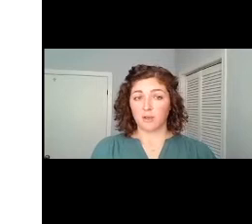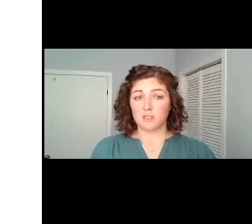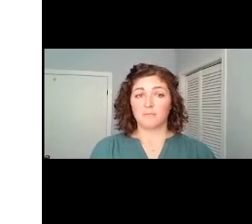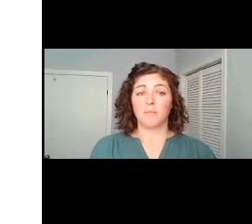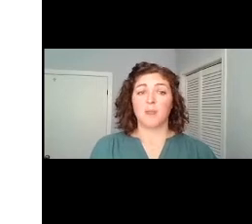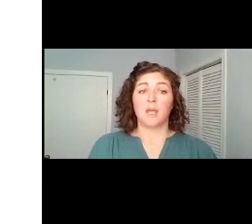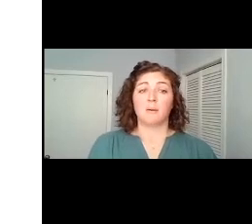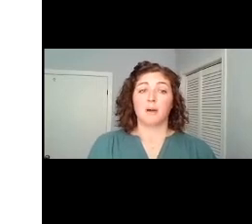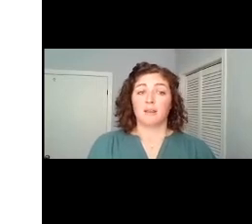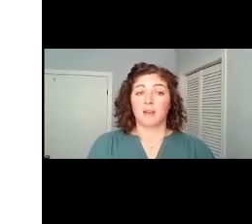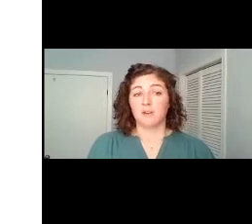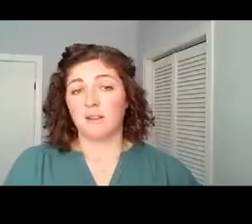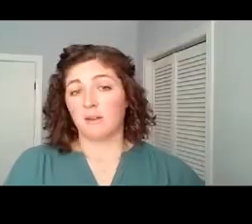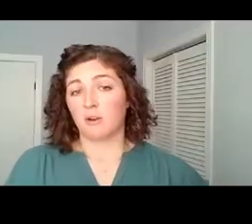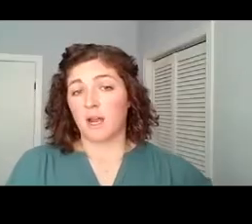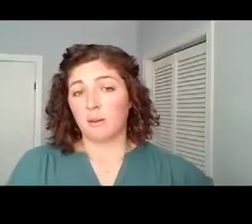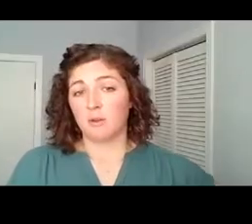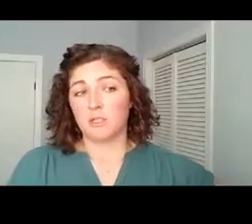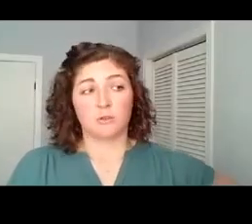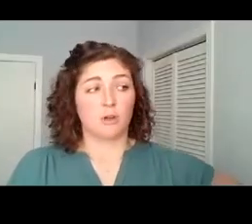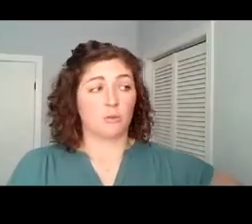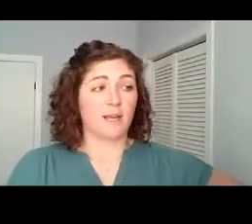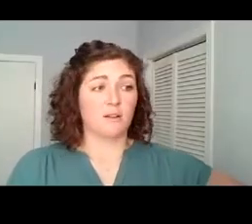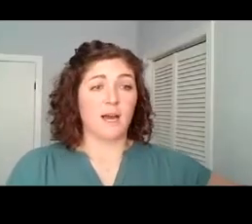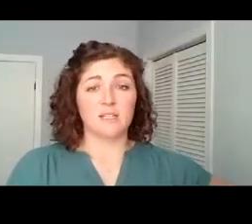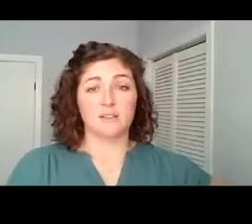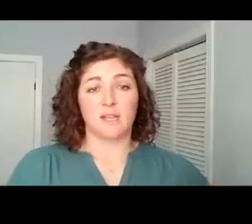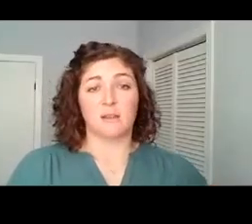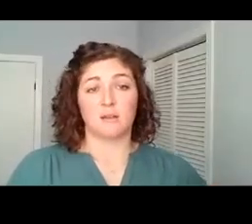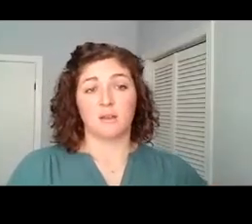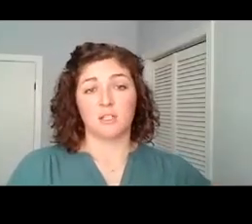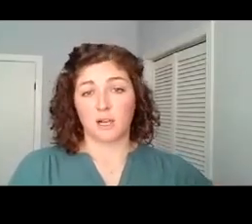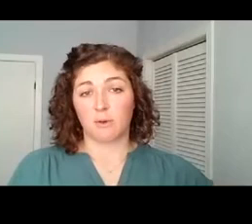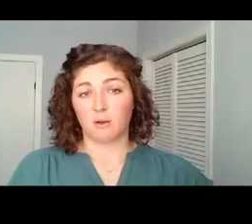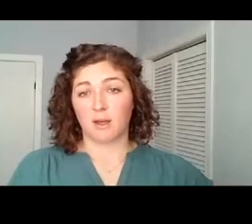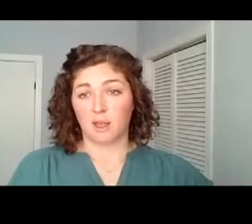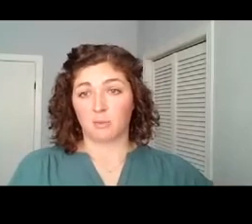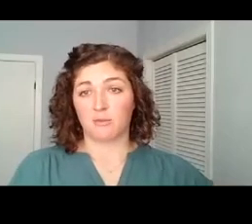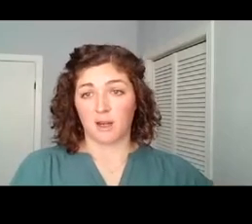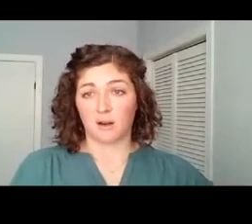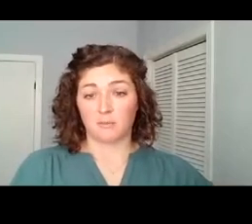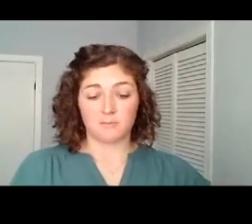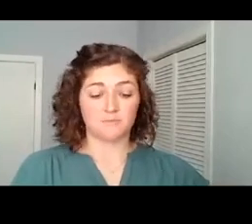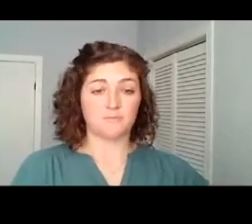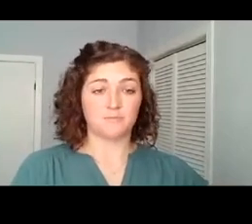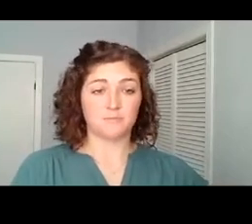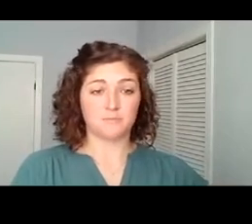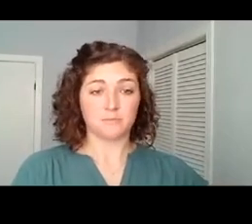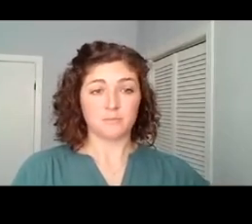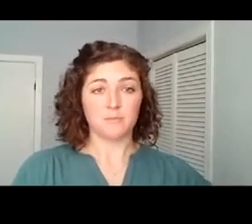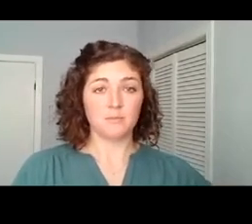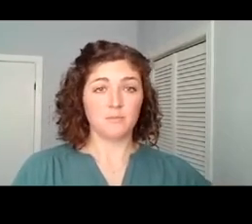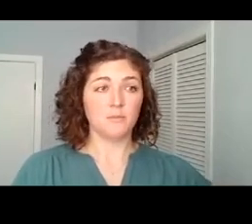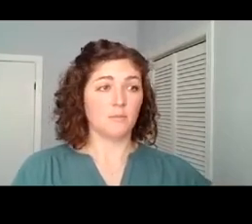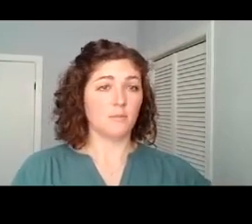humide sur la zone où vous ressentez un inconfort. Et si vous n'arrivez pas à effectuer vos activités habituelles,